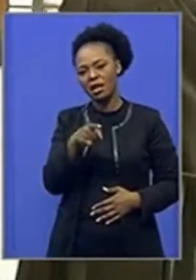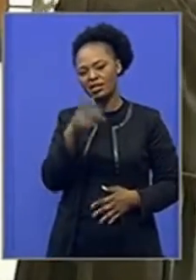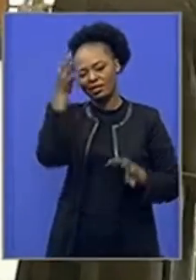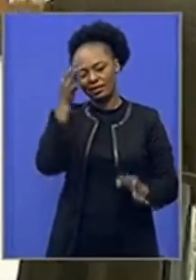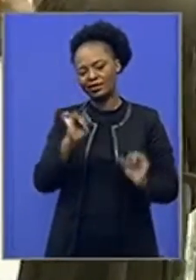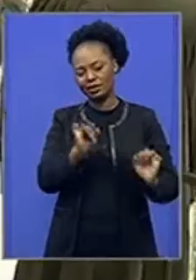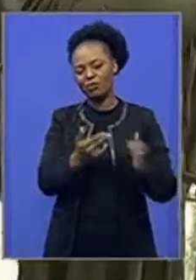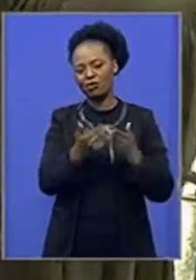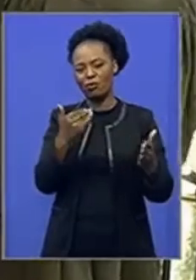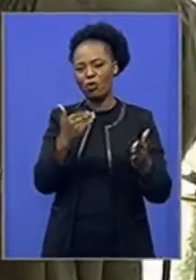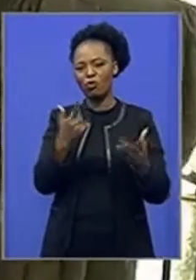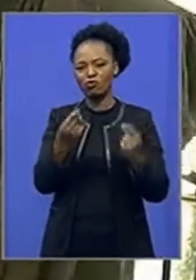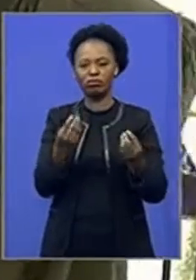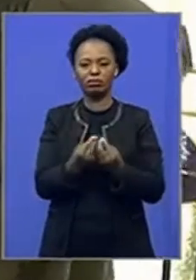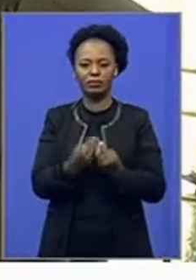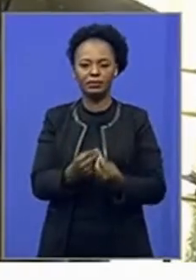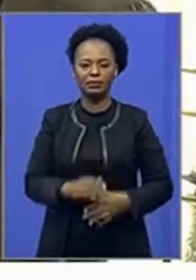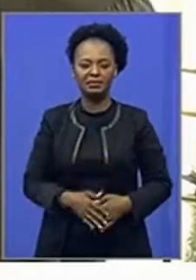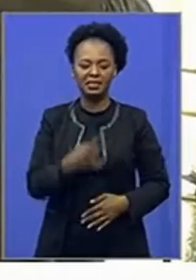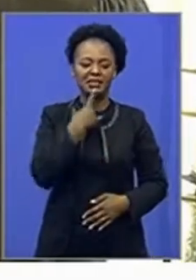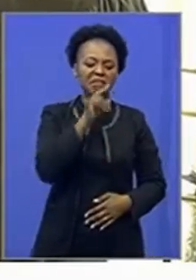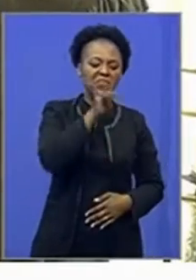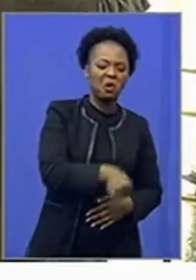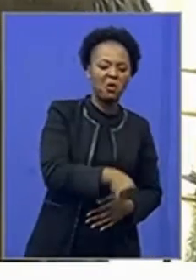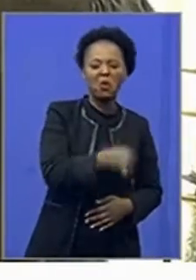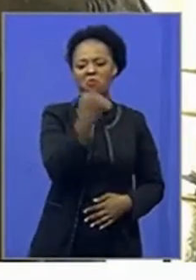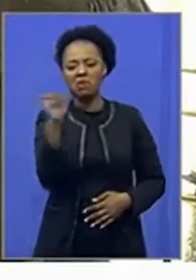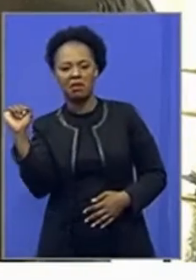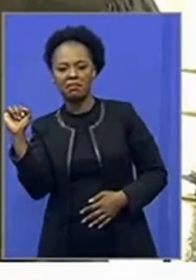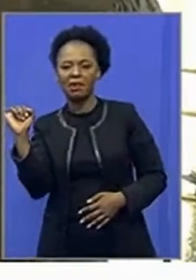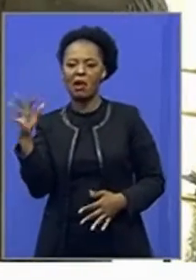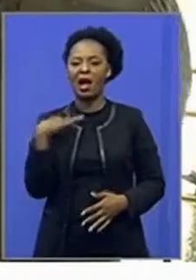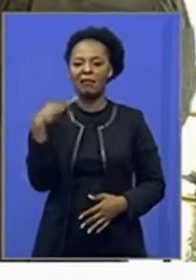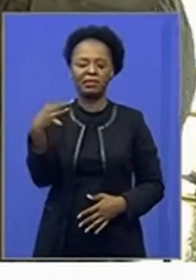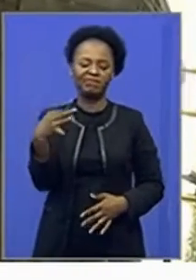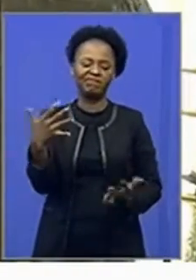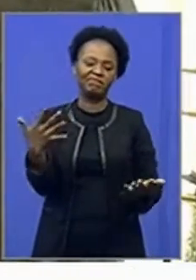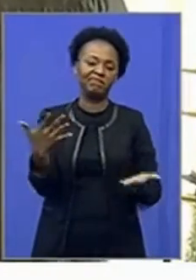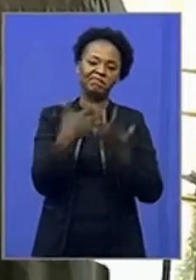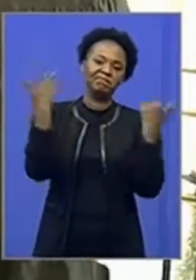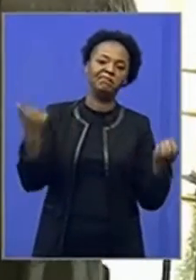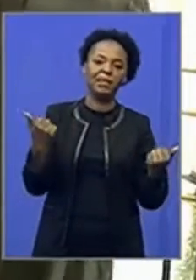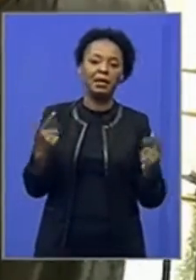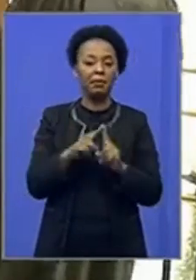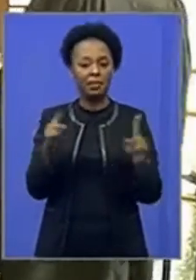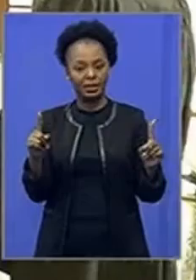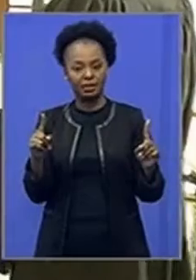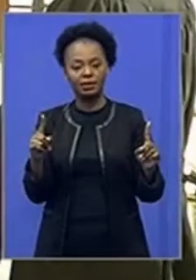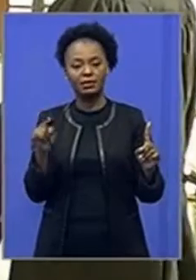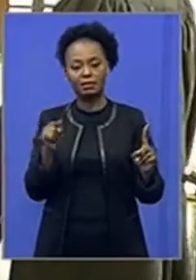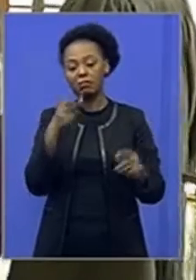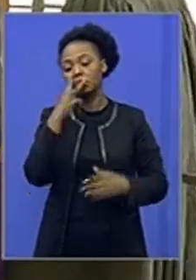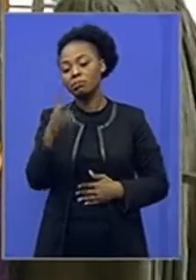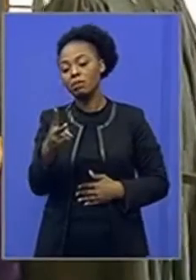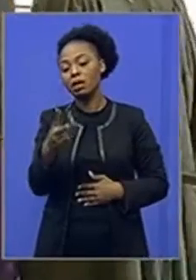this point in time ha nkitla ke re tla phila kgotsa re ka se aphile re tla bona gore se re se bonang mo judgmenteng ga re e